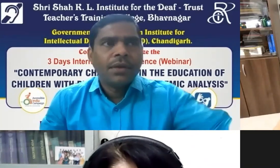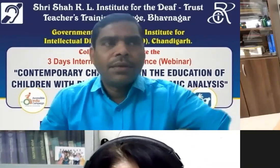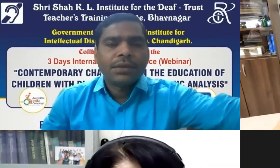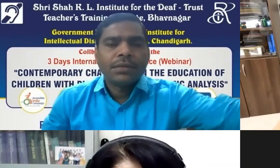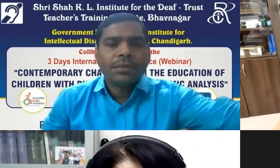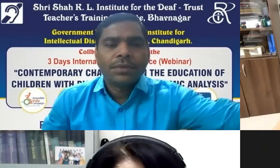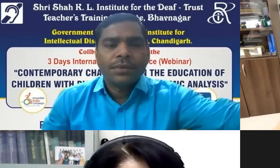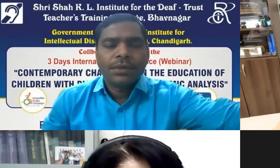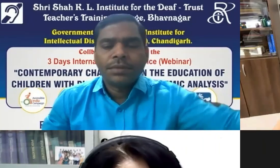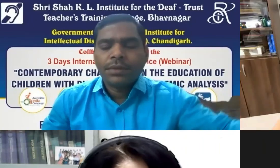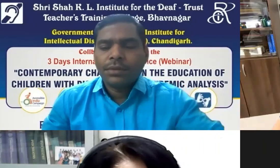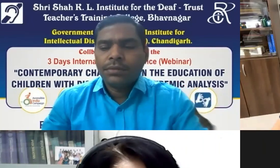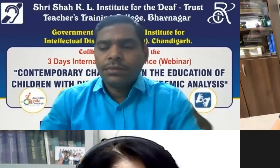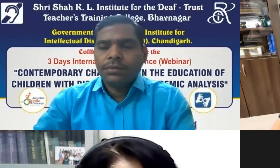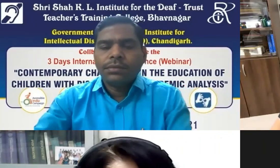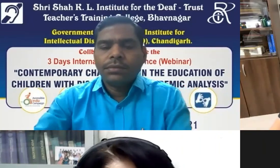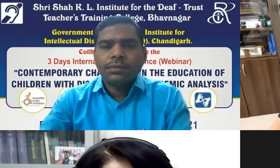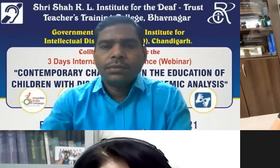Okay.